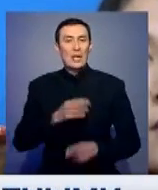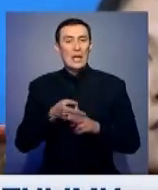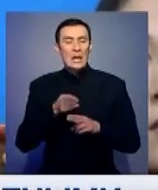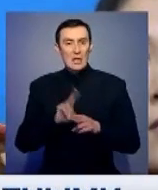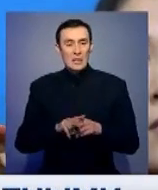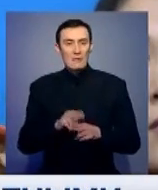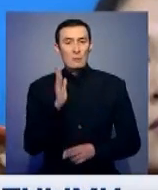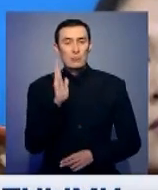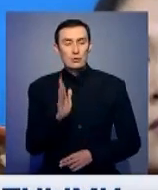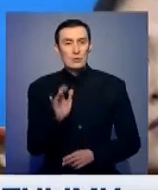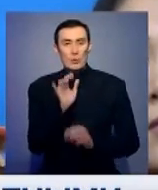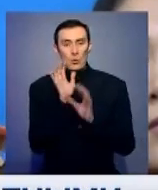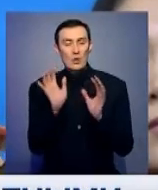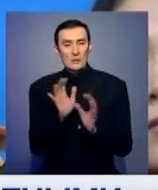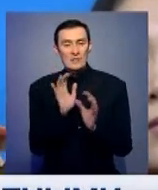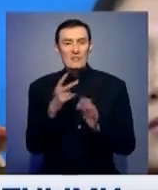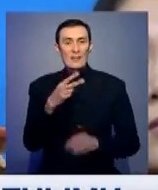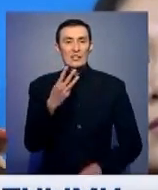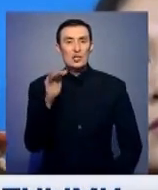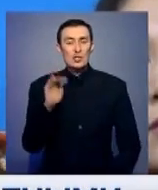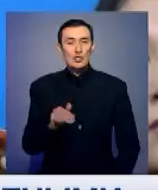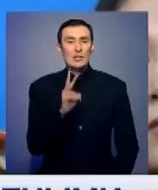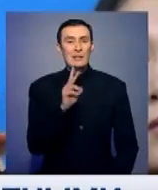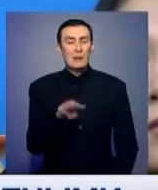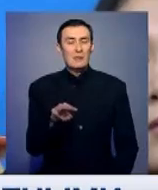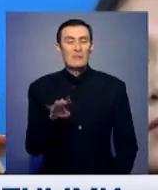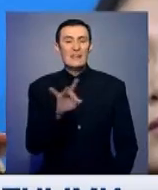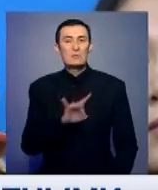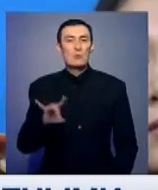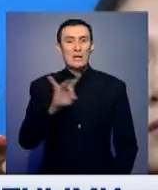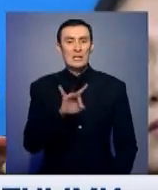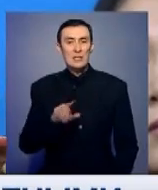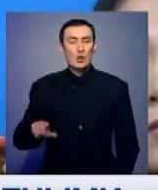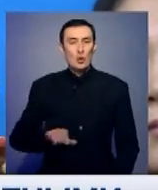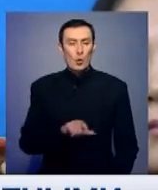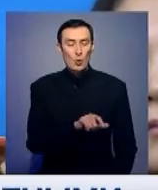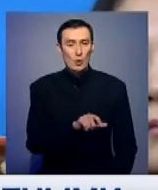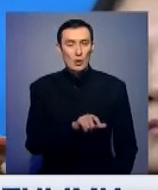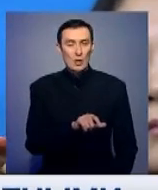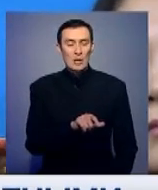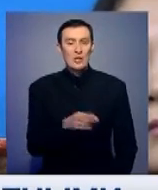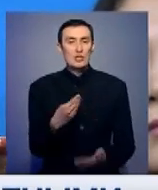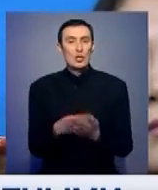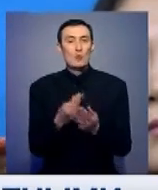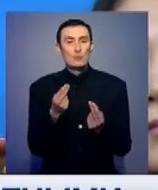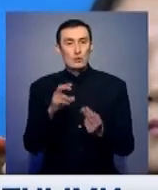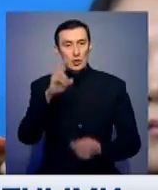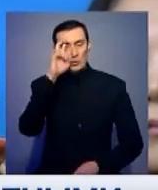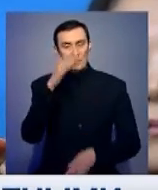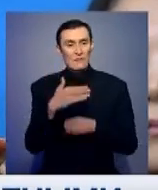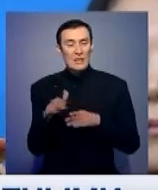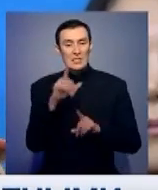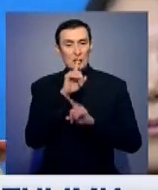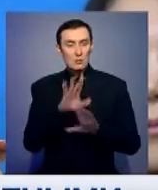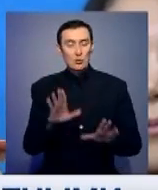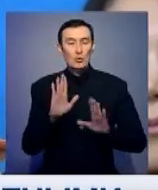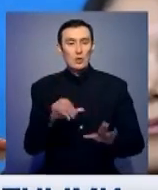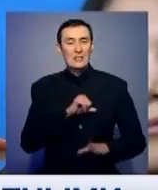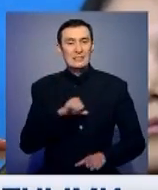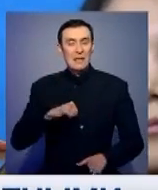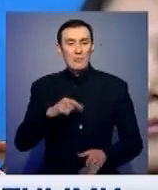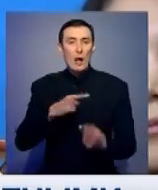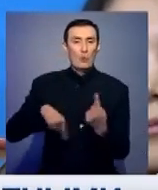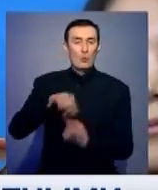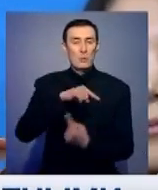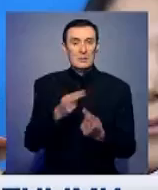содержаться 23 тысячи километров республиканских дорог. То есть из бюджета не будут выделяться за счет платности на